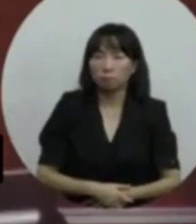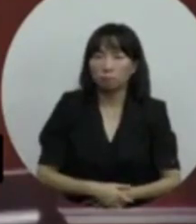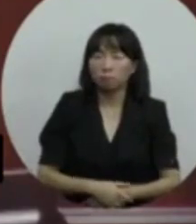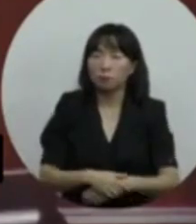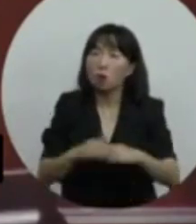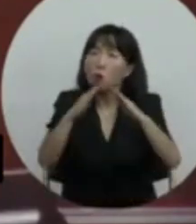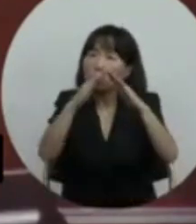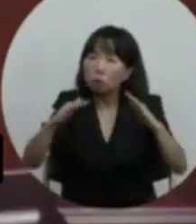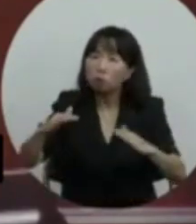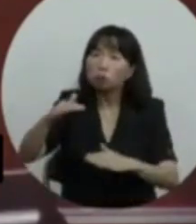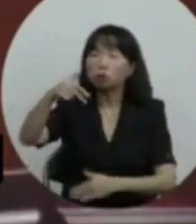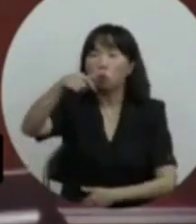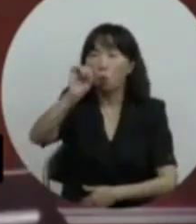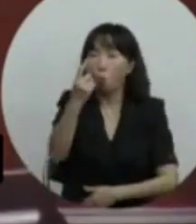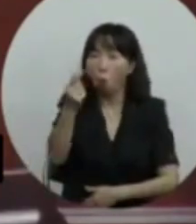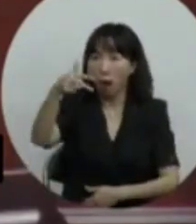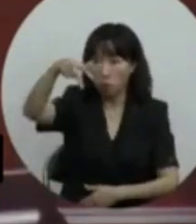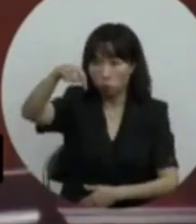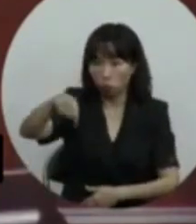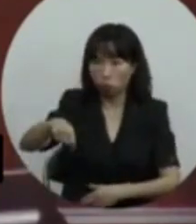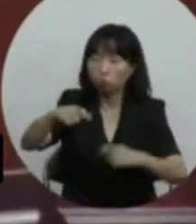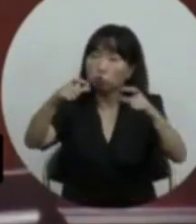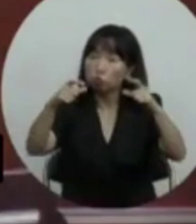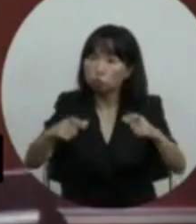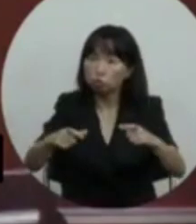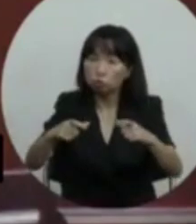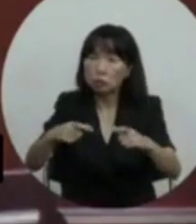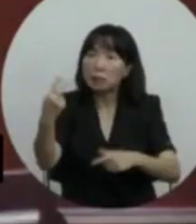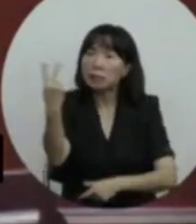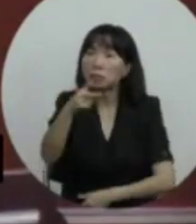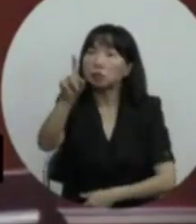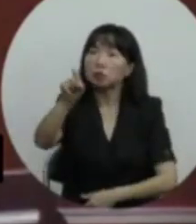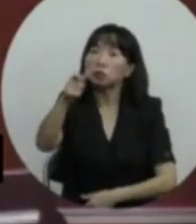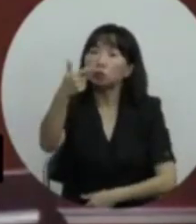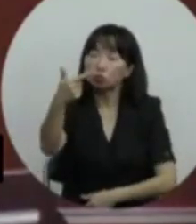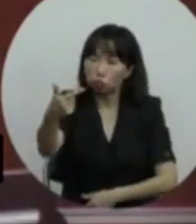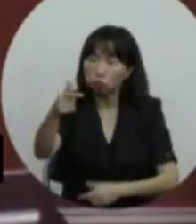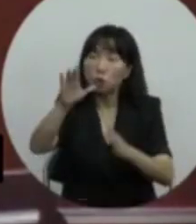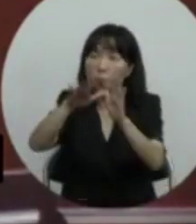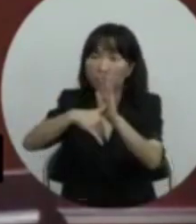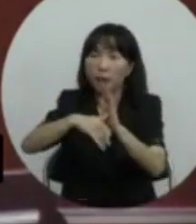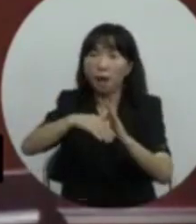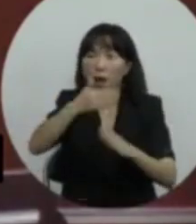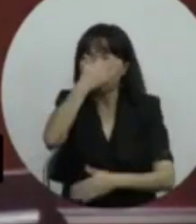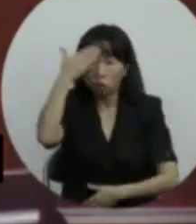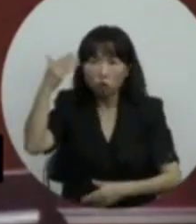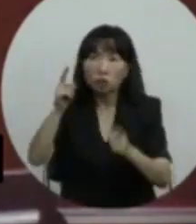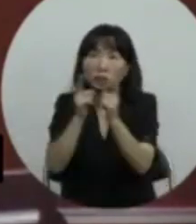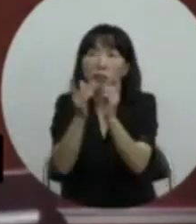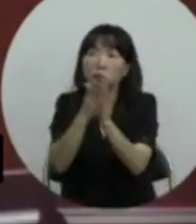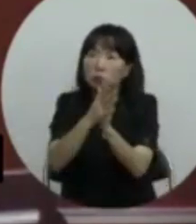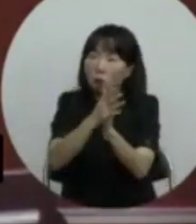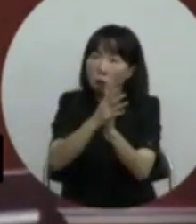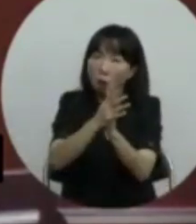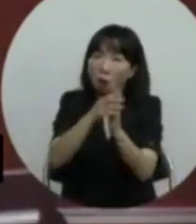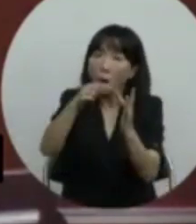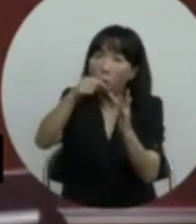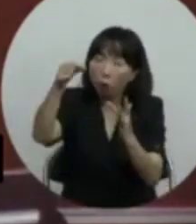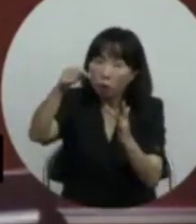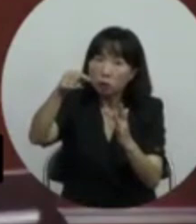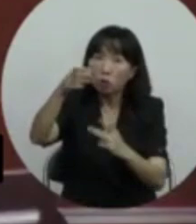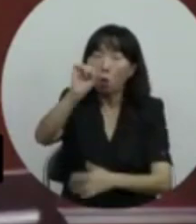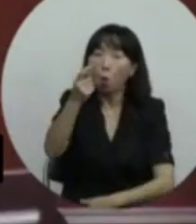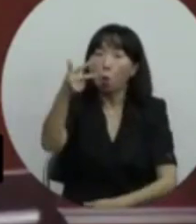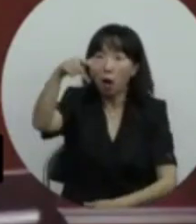전북특별자치도 완주군에서는 상당히 오래전인 2016년에 청년이 직접 발굴한 청년 완주